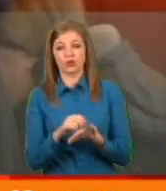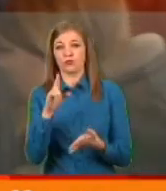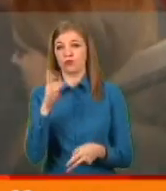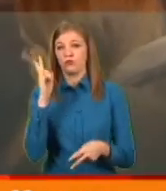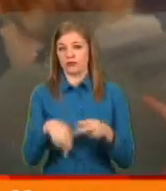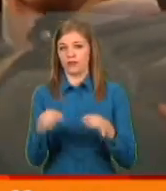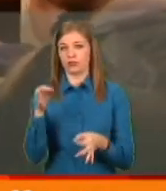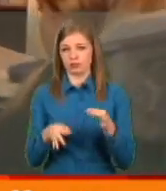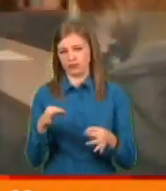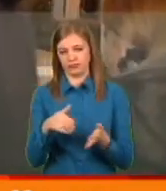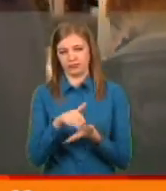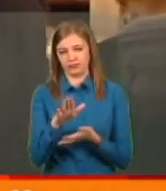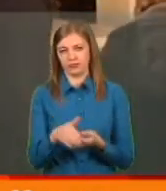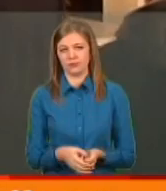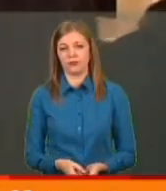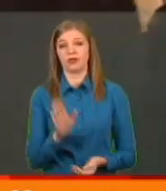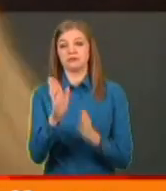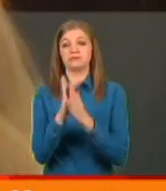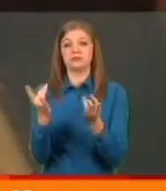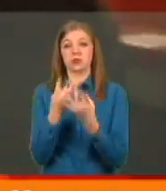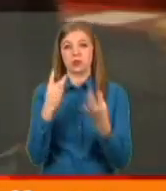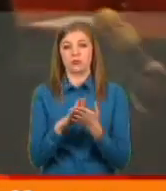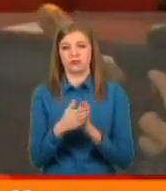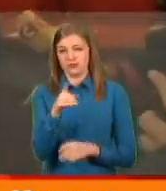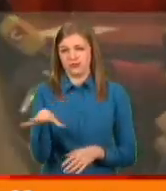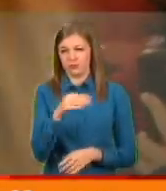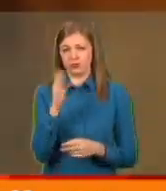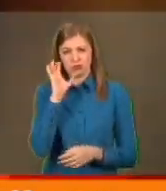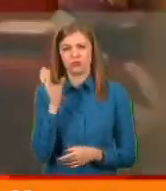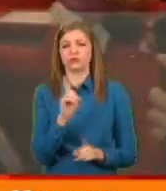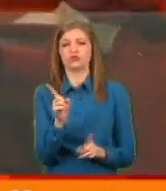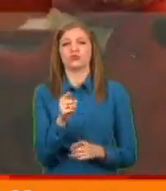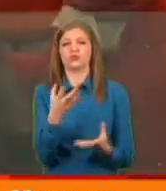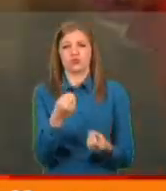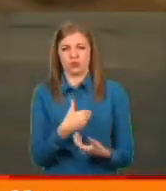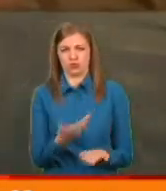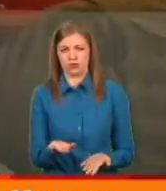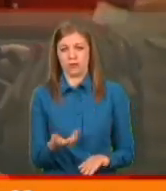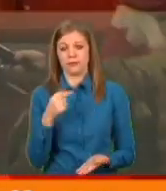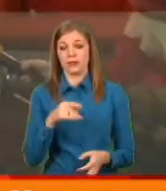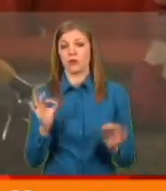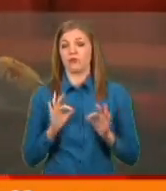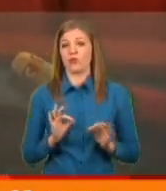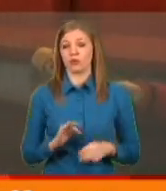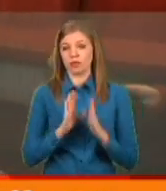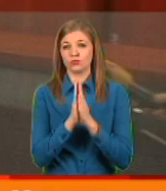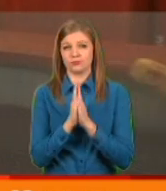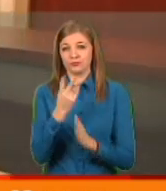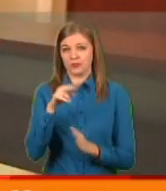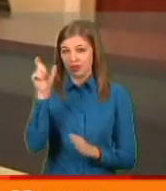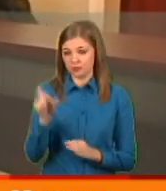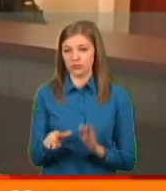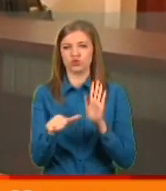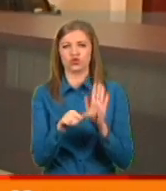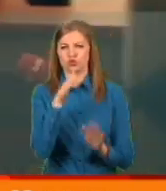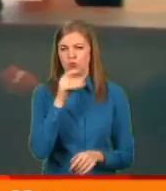завершенню процесу відмовився. Прокоментуйте, будь ласка. Ви що слышали? Чого ви шукаєте? Прокуратура просила для підсудного